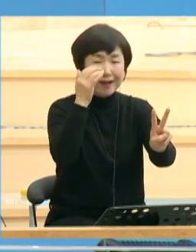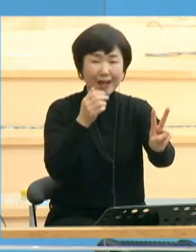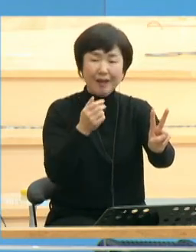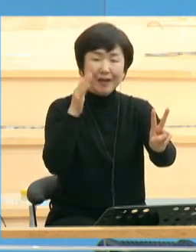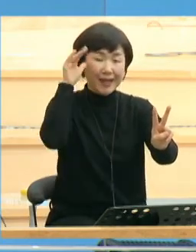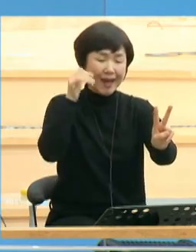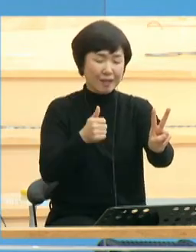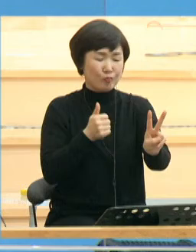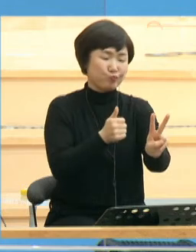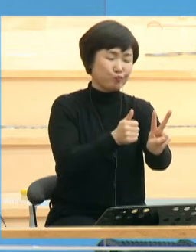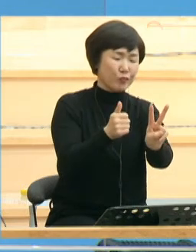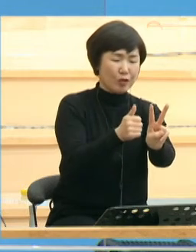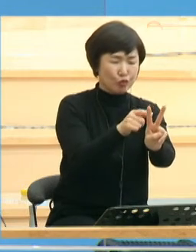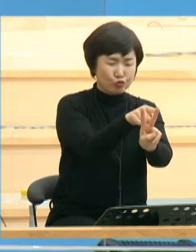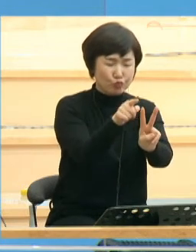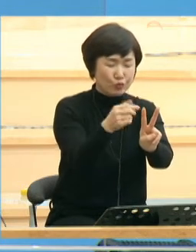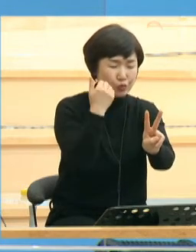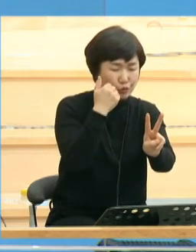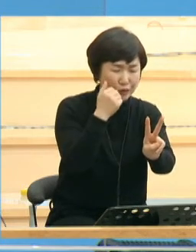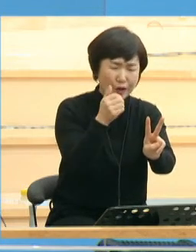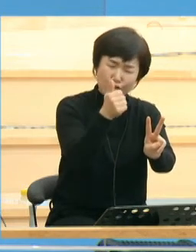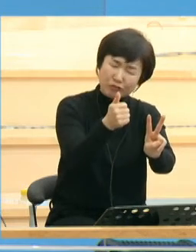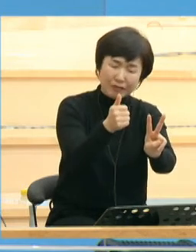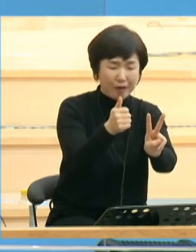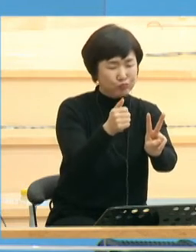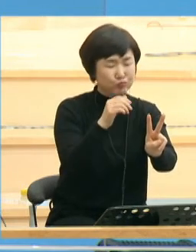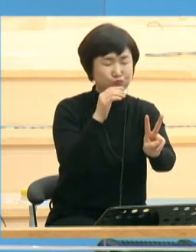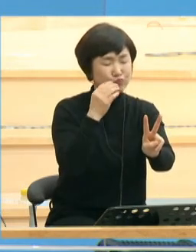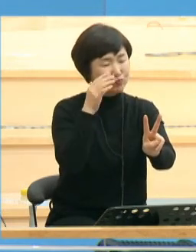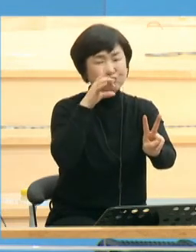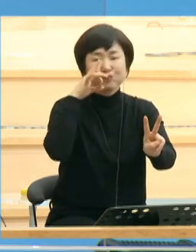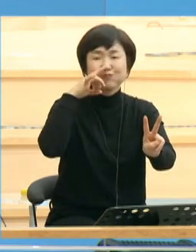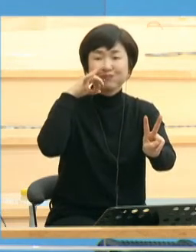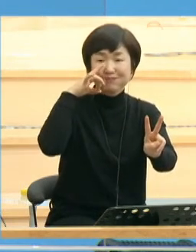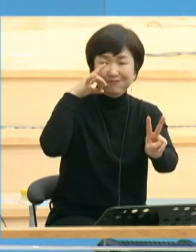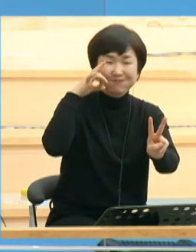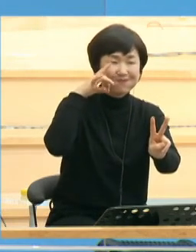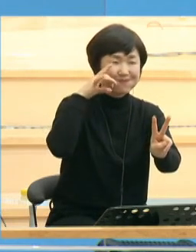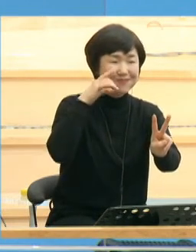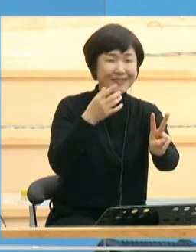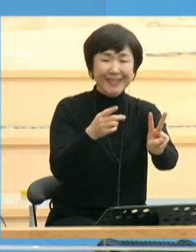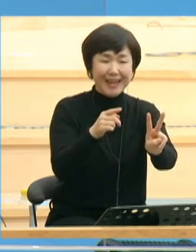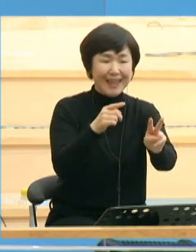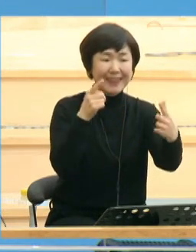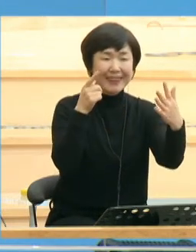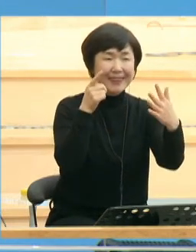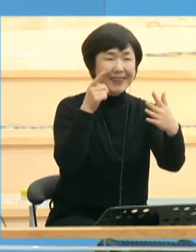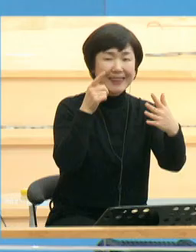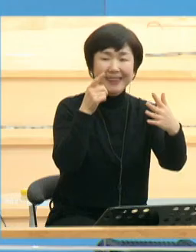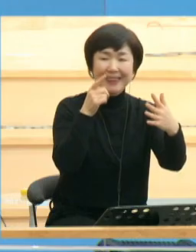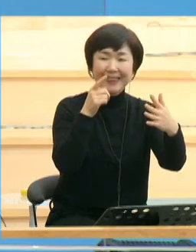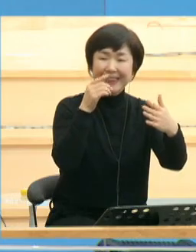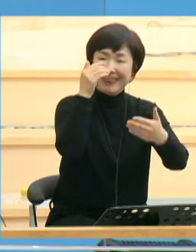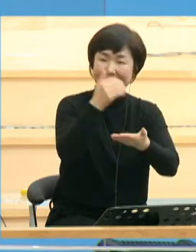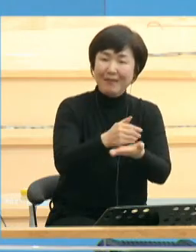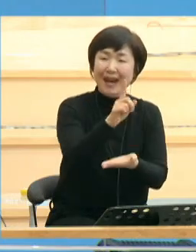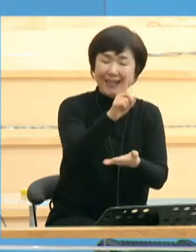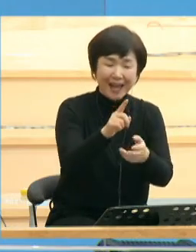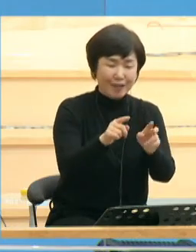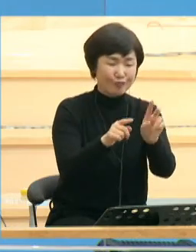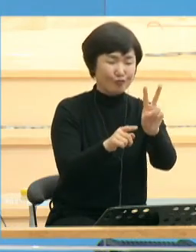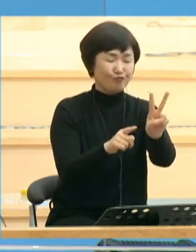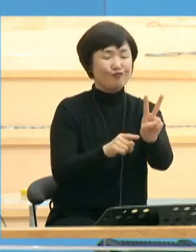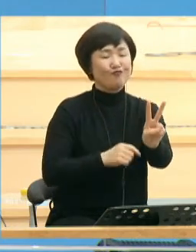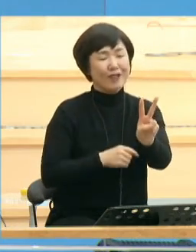사람들을 따라 가니까 전 누가 주인이 까 궁금 하잖아요 근데 답은 간단해요 두 사람이 갈라질